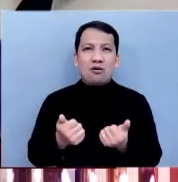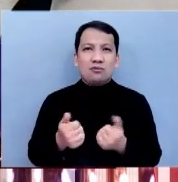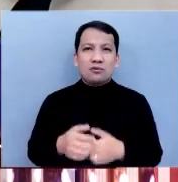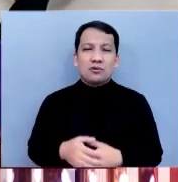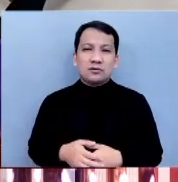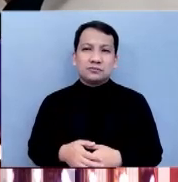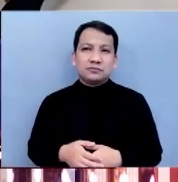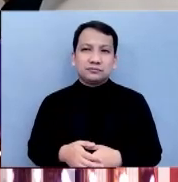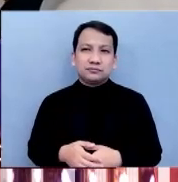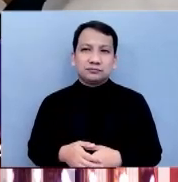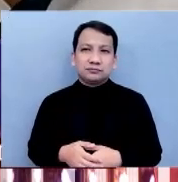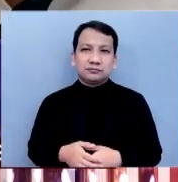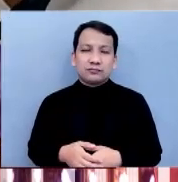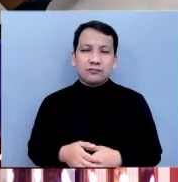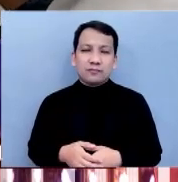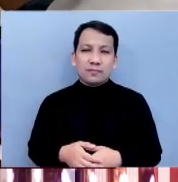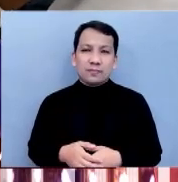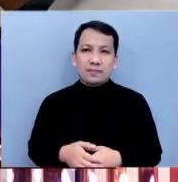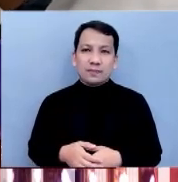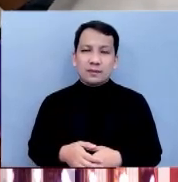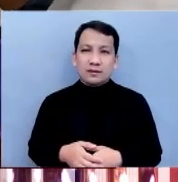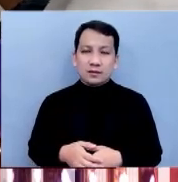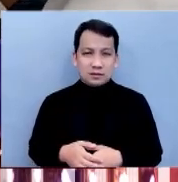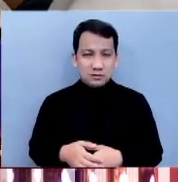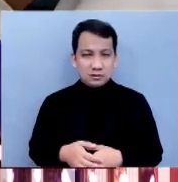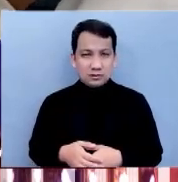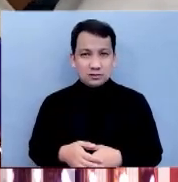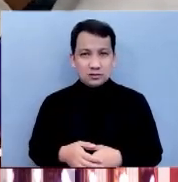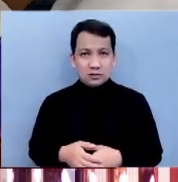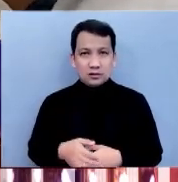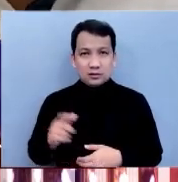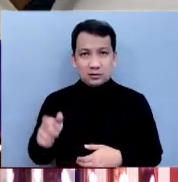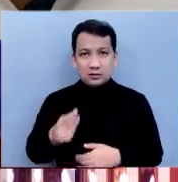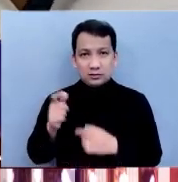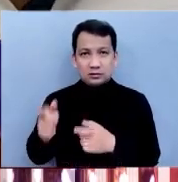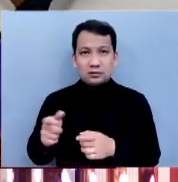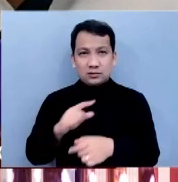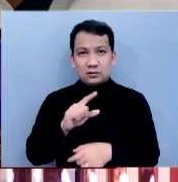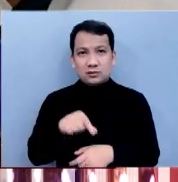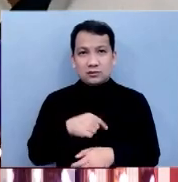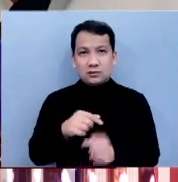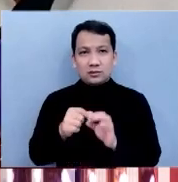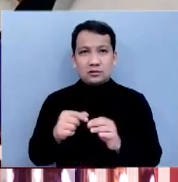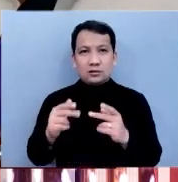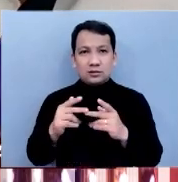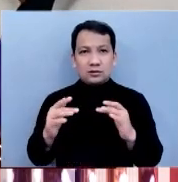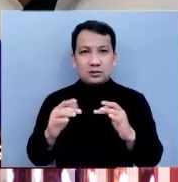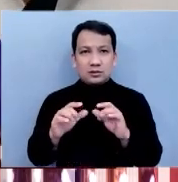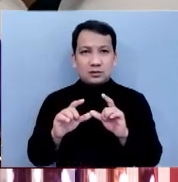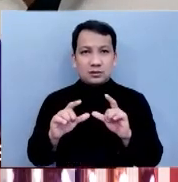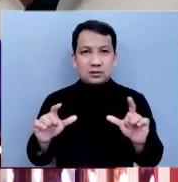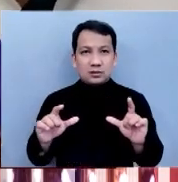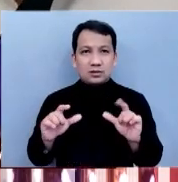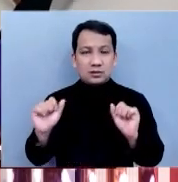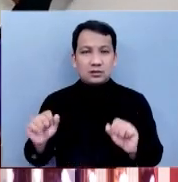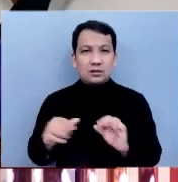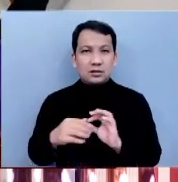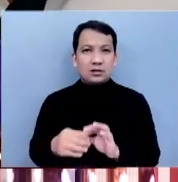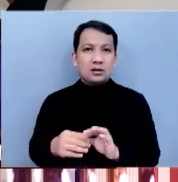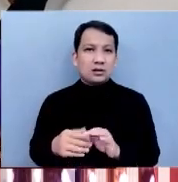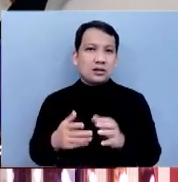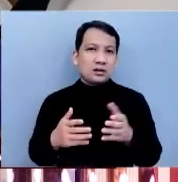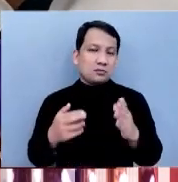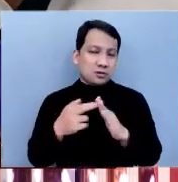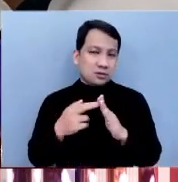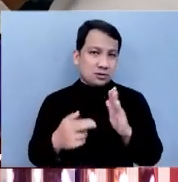Educate niyo well, kami dyan. Strictly speaking, having been granted the Category 5 license, supposed to be, ang rule